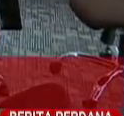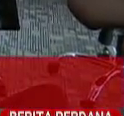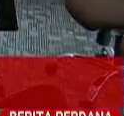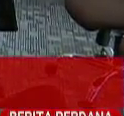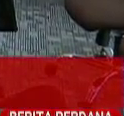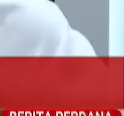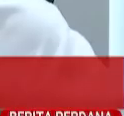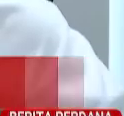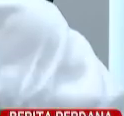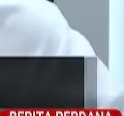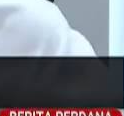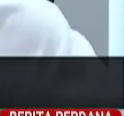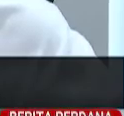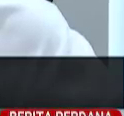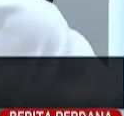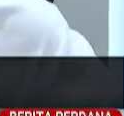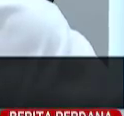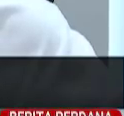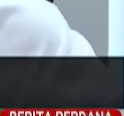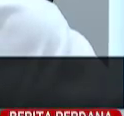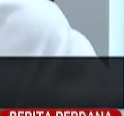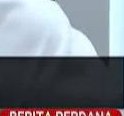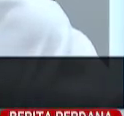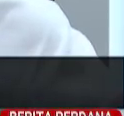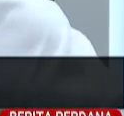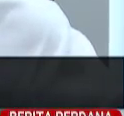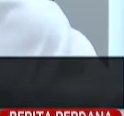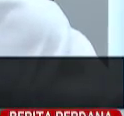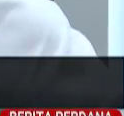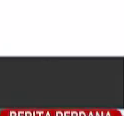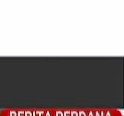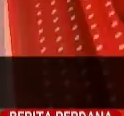DAM gugurkan 7 pemain.